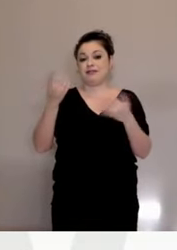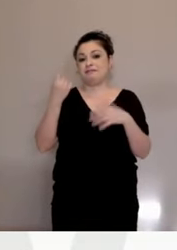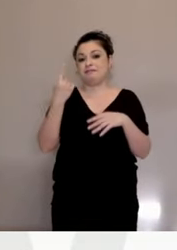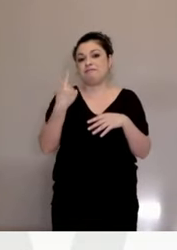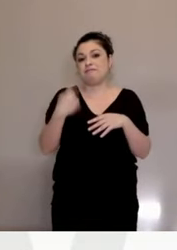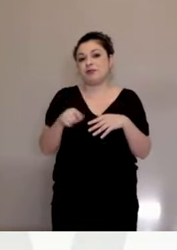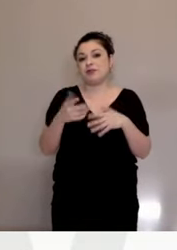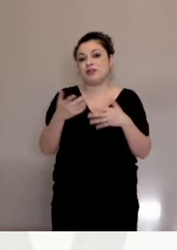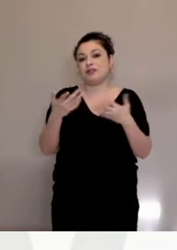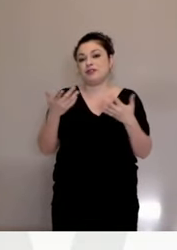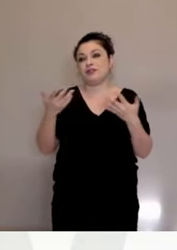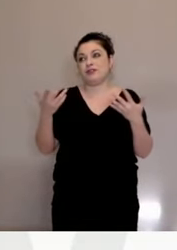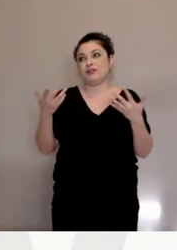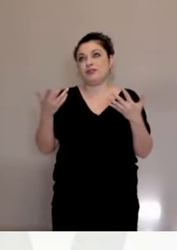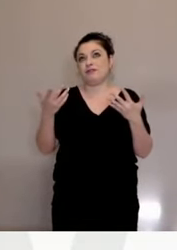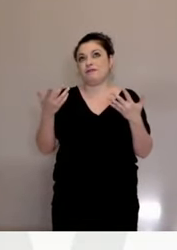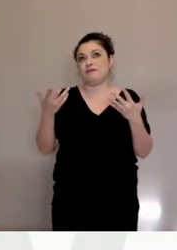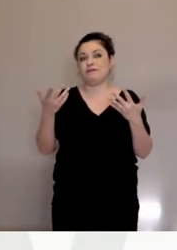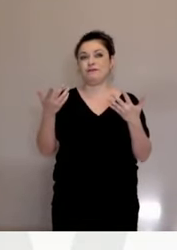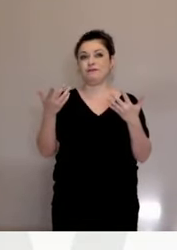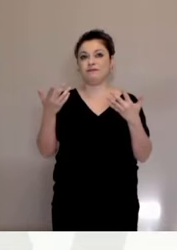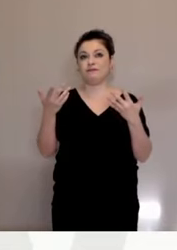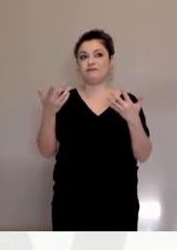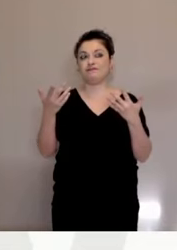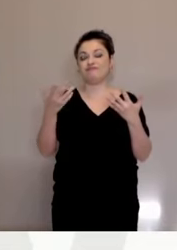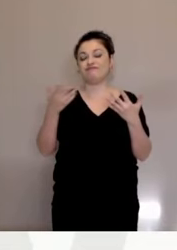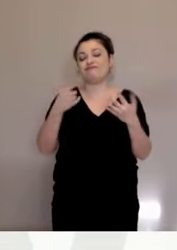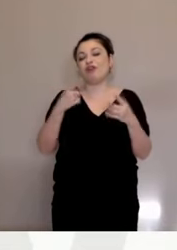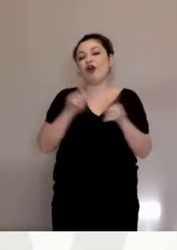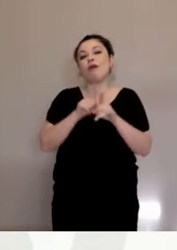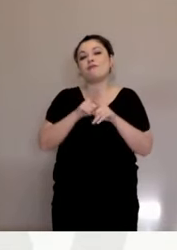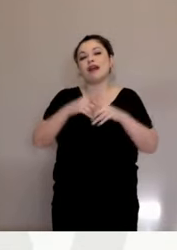Per questa enorme macchina.